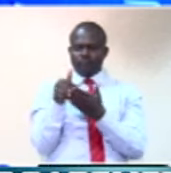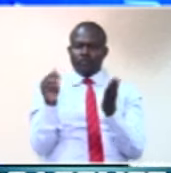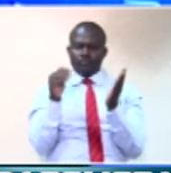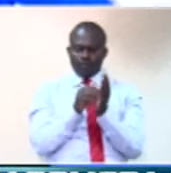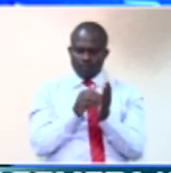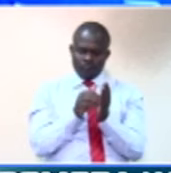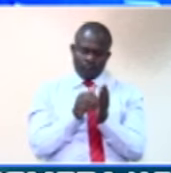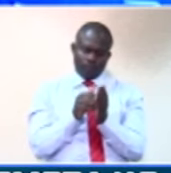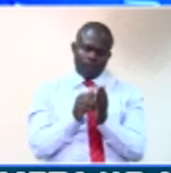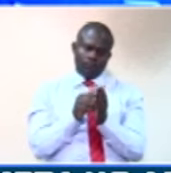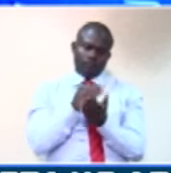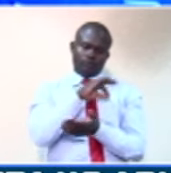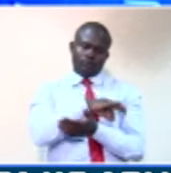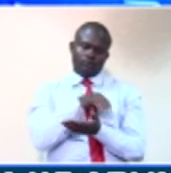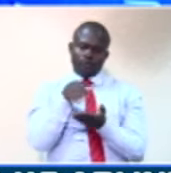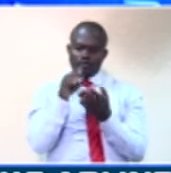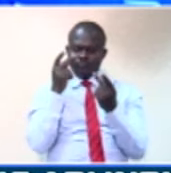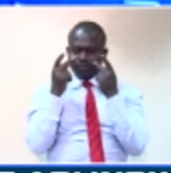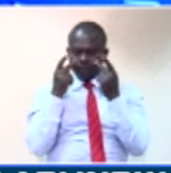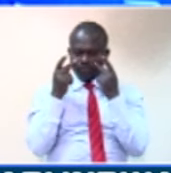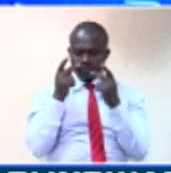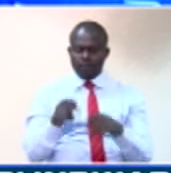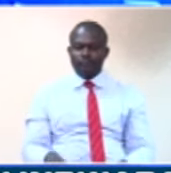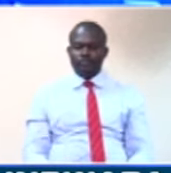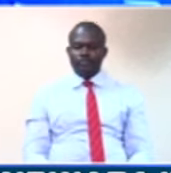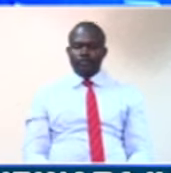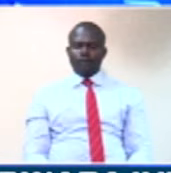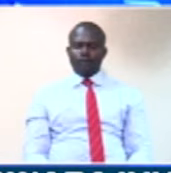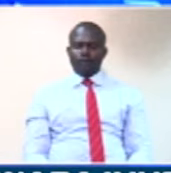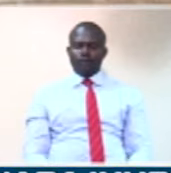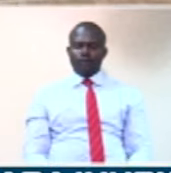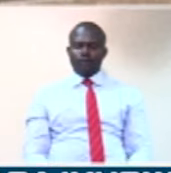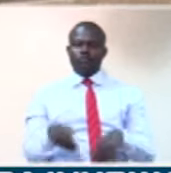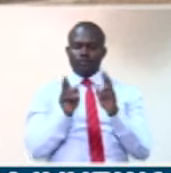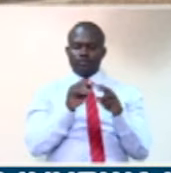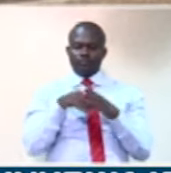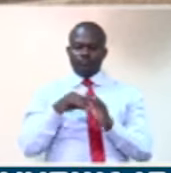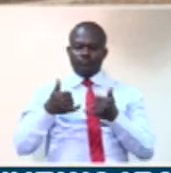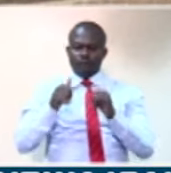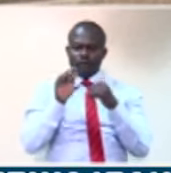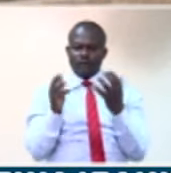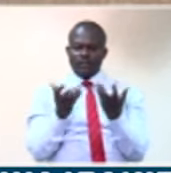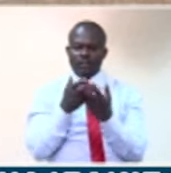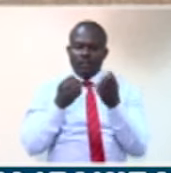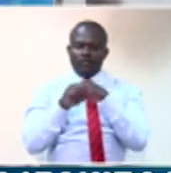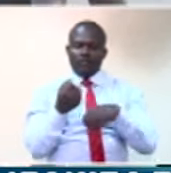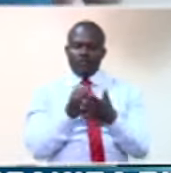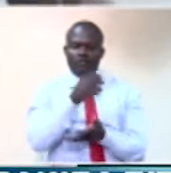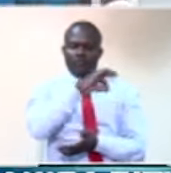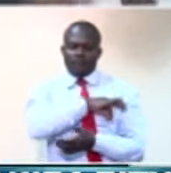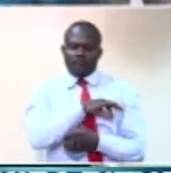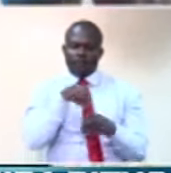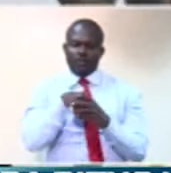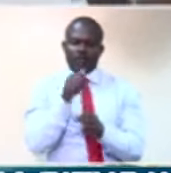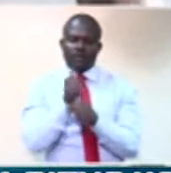ndetse akaba yanakunguka. Faraji Nitegeka arakomeza n'ibindi. Birasanzwe ko imikino ijyana n'ibikorwa bibyara inyungu,